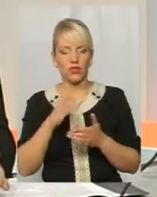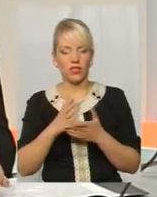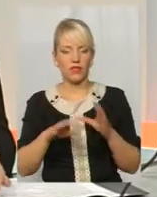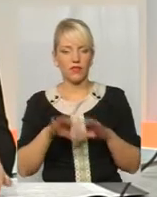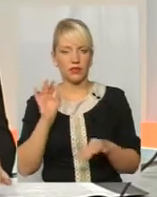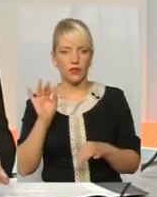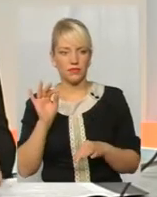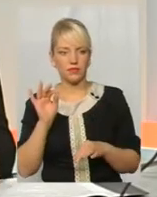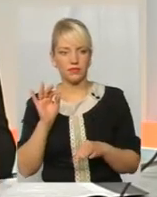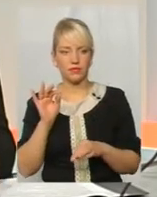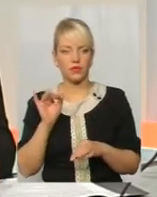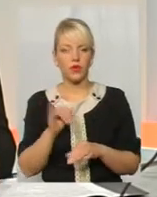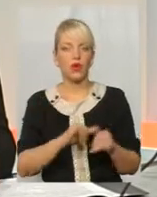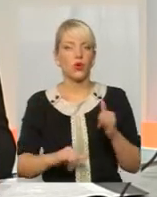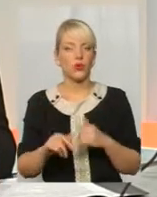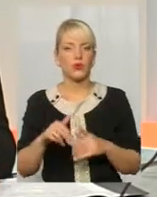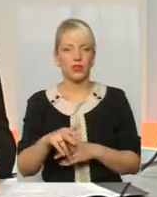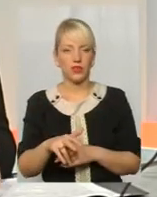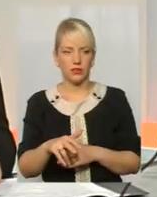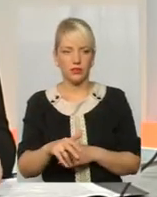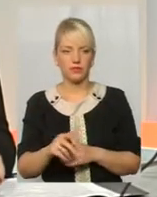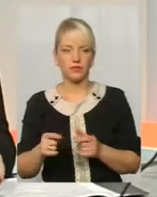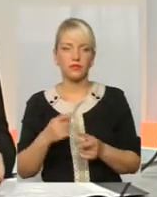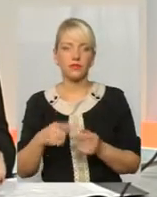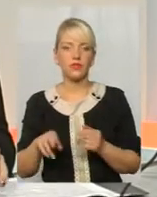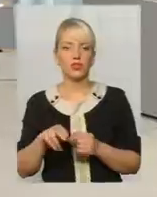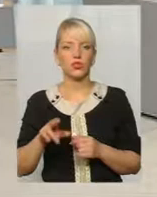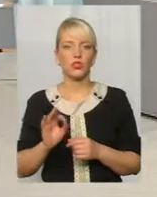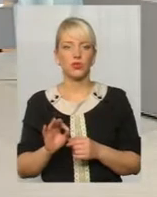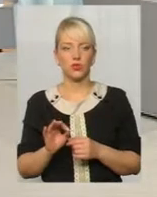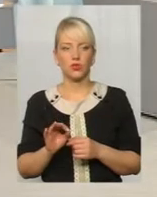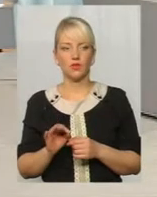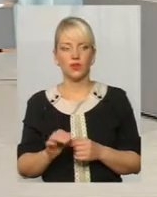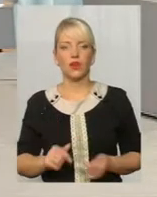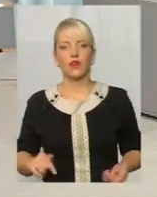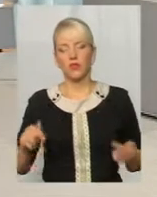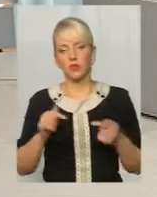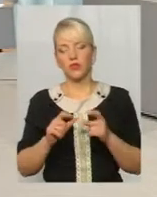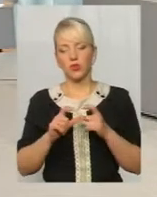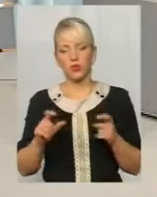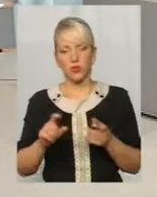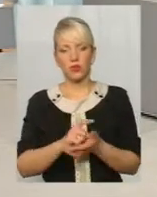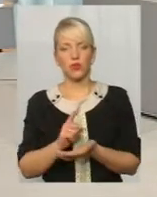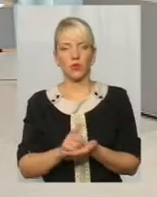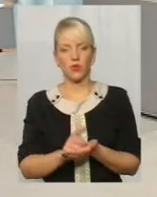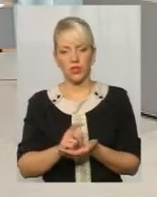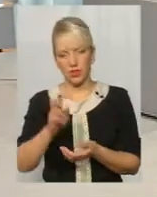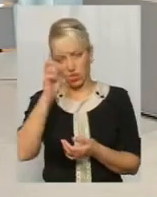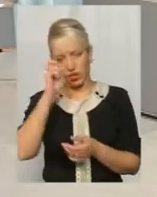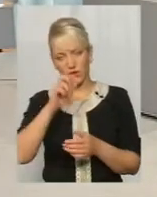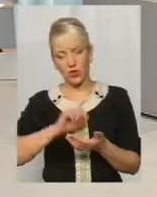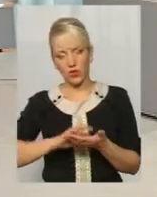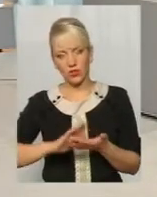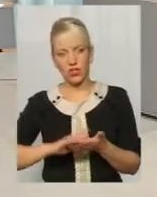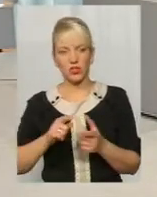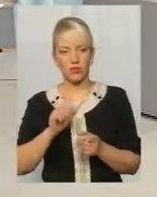вибір, куди йти, чи до відповідного суб'єкта обов'язкового державної реєстрації, чи він